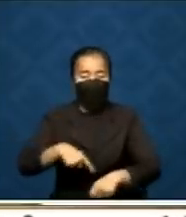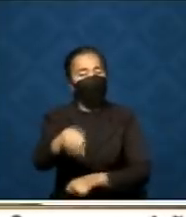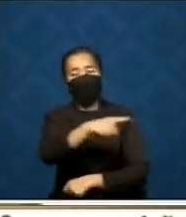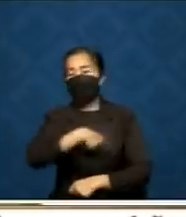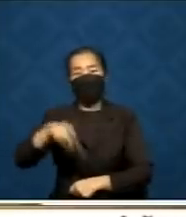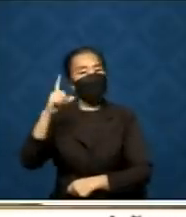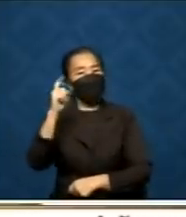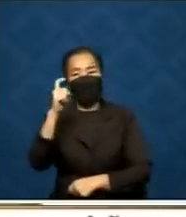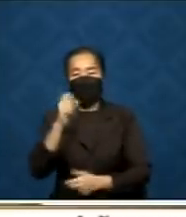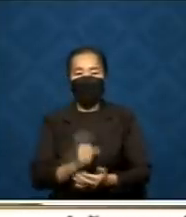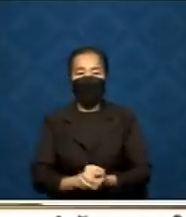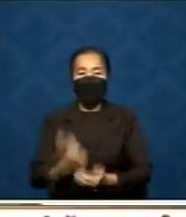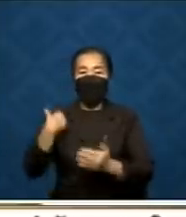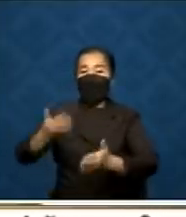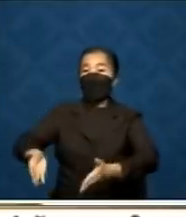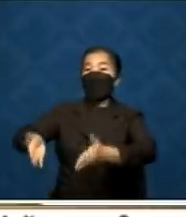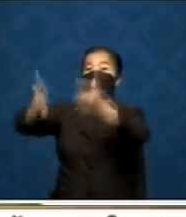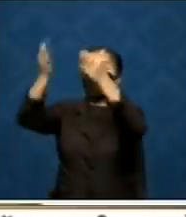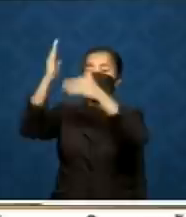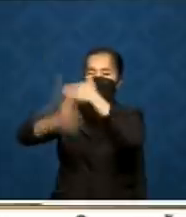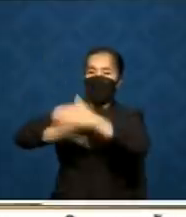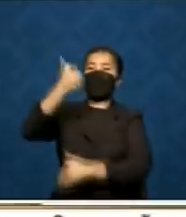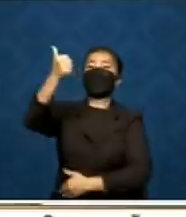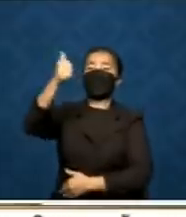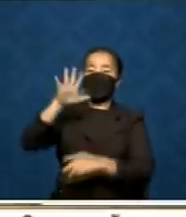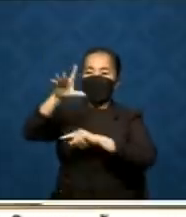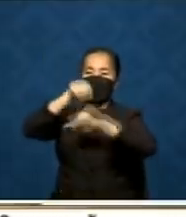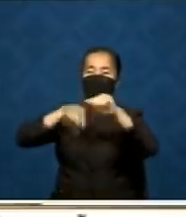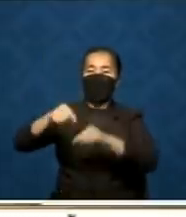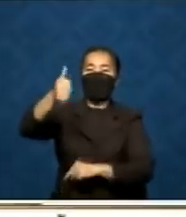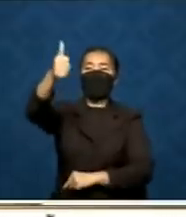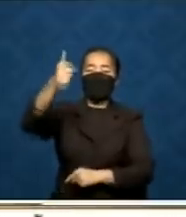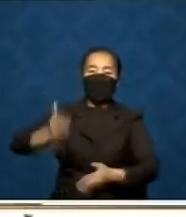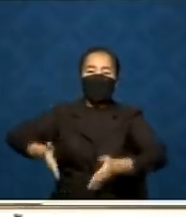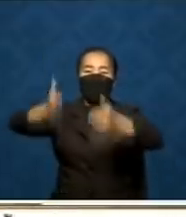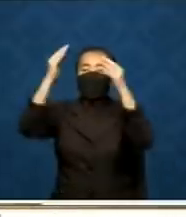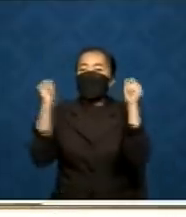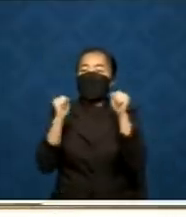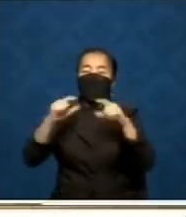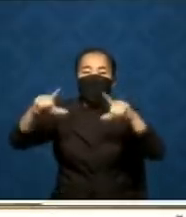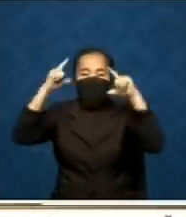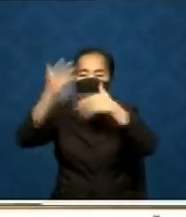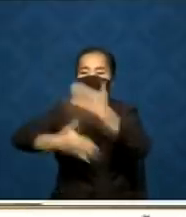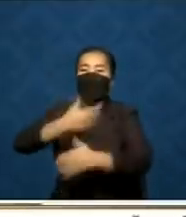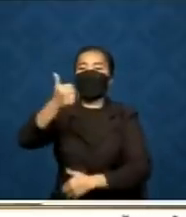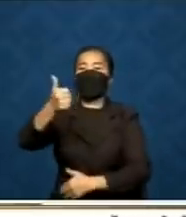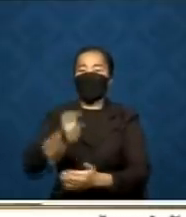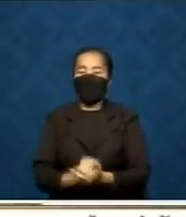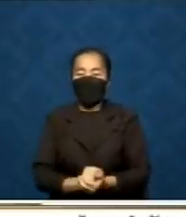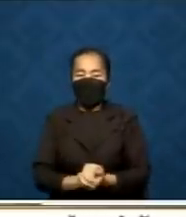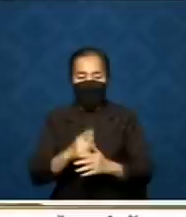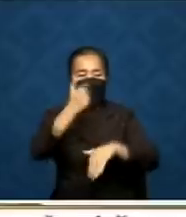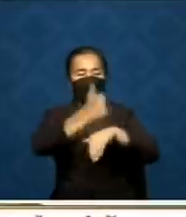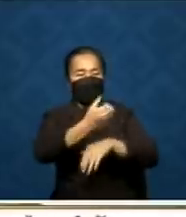เหลือลายใหญ่คือที่ 5เปอร์เซ็นต์ของบริษัทมาแล้วทั้งรถตีบอกอีก